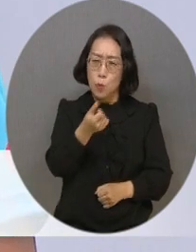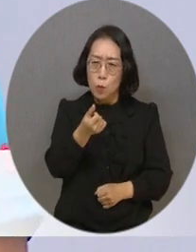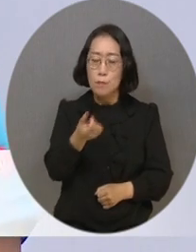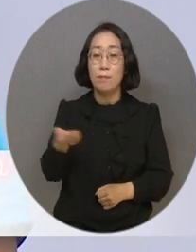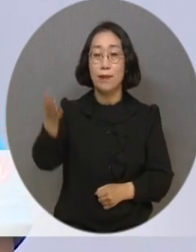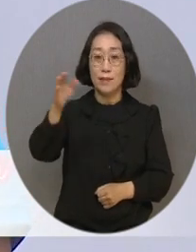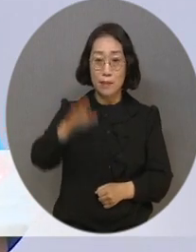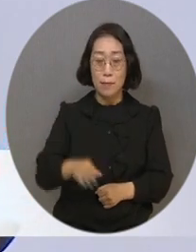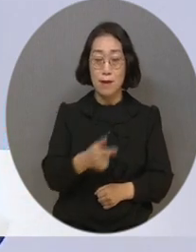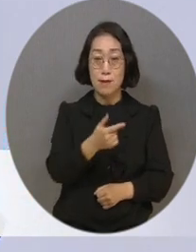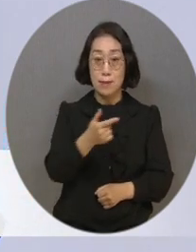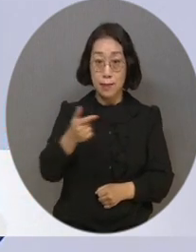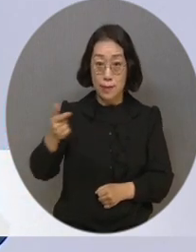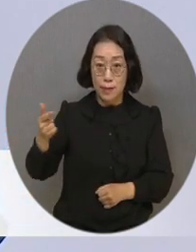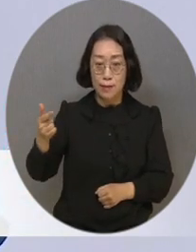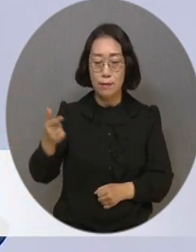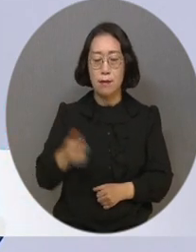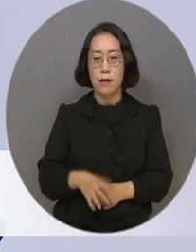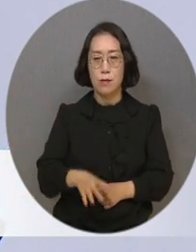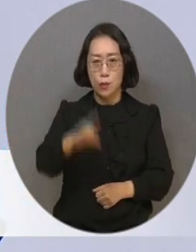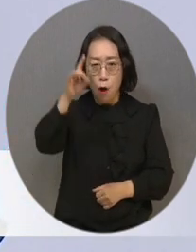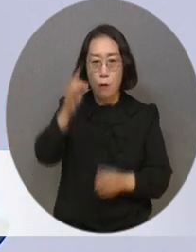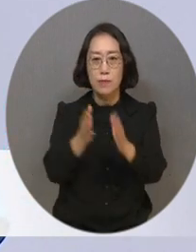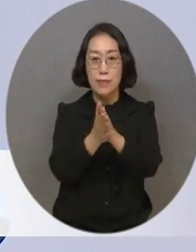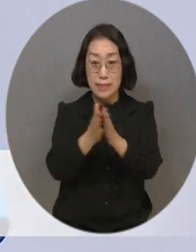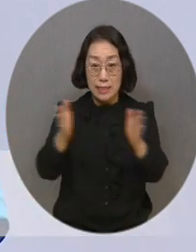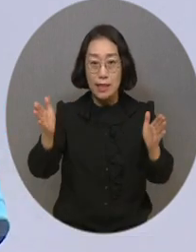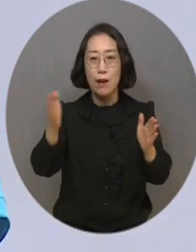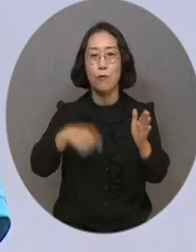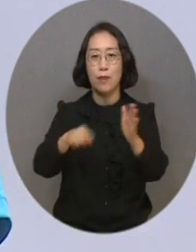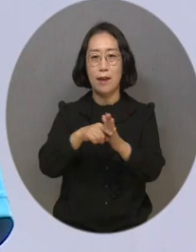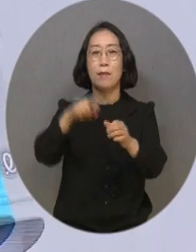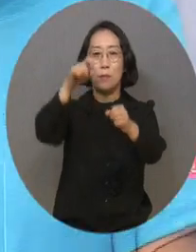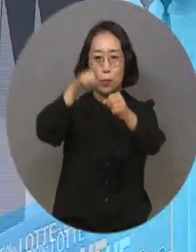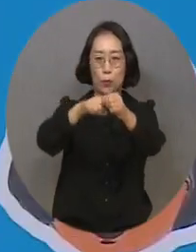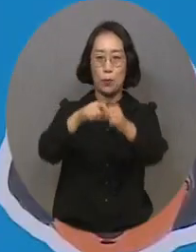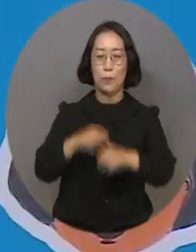소중한 실천이라는 그런 의미를 모두 가슴에 새겼으면 합니다.